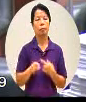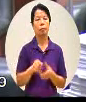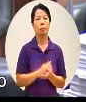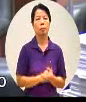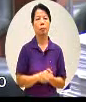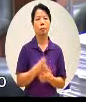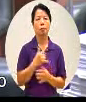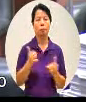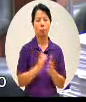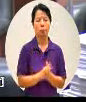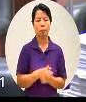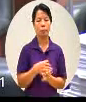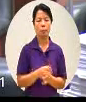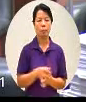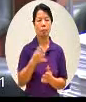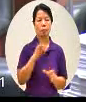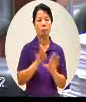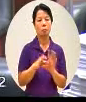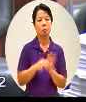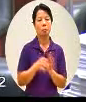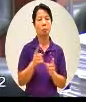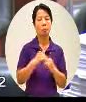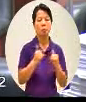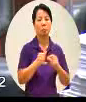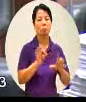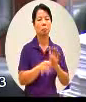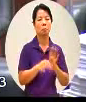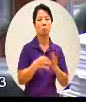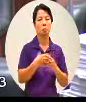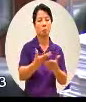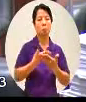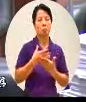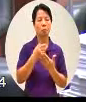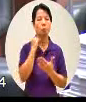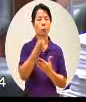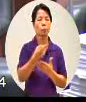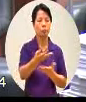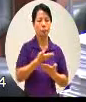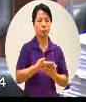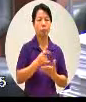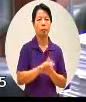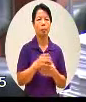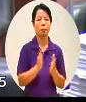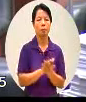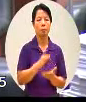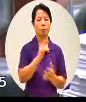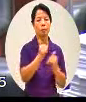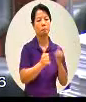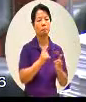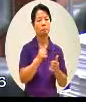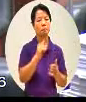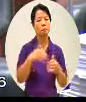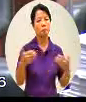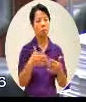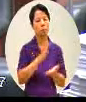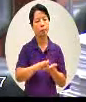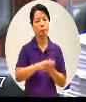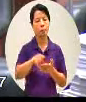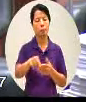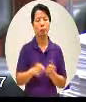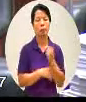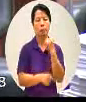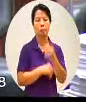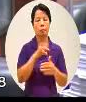我们也是领人民纳税钱，咱是咧替百姓解决问题。法令无规定死